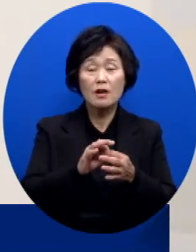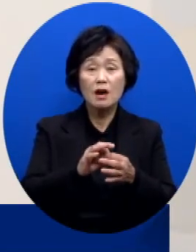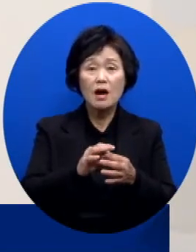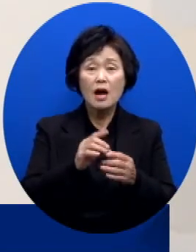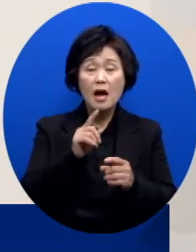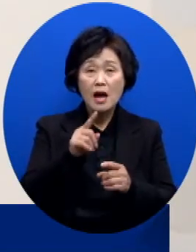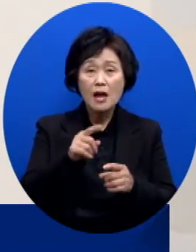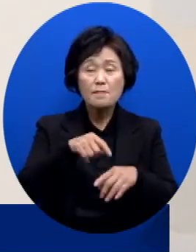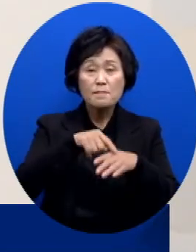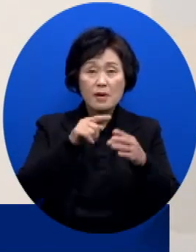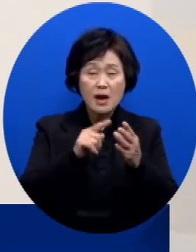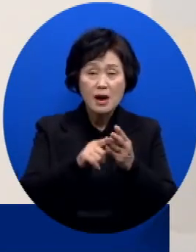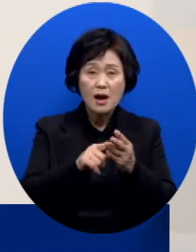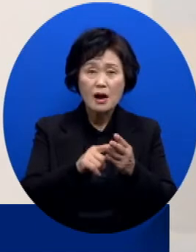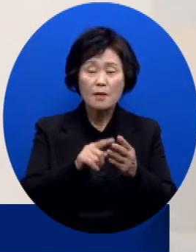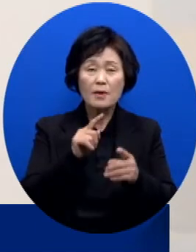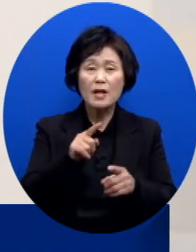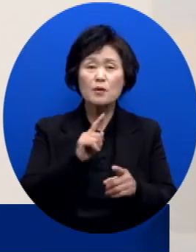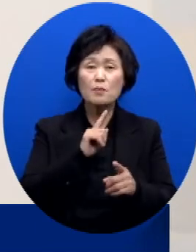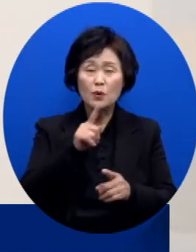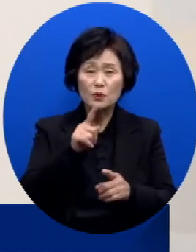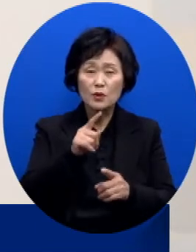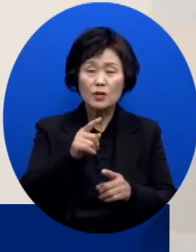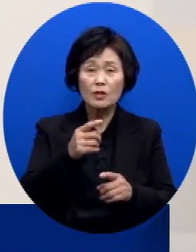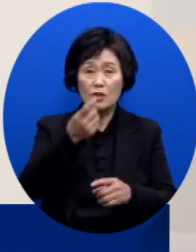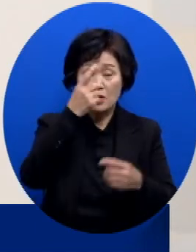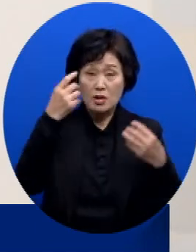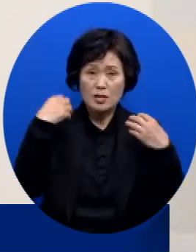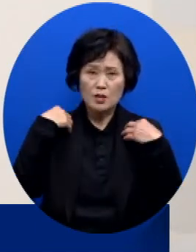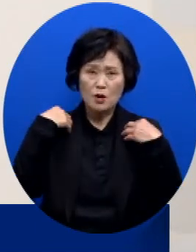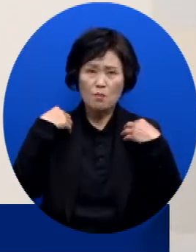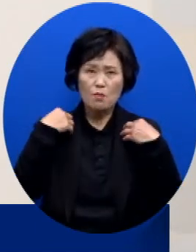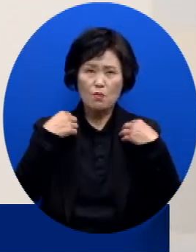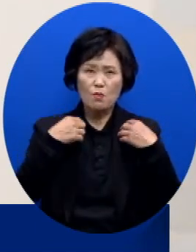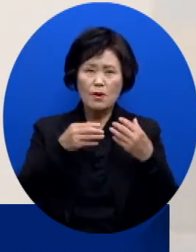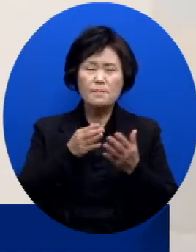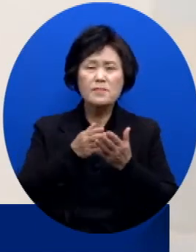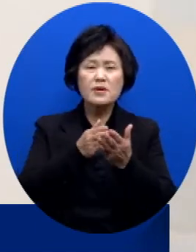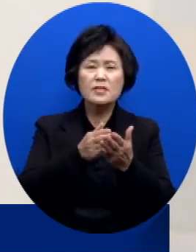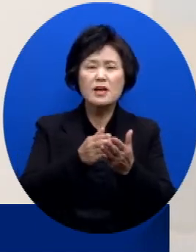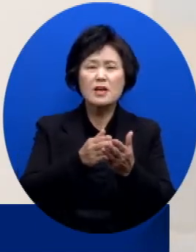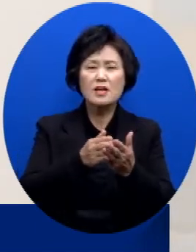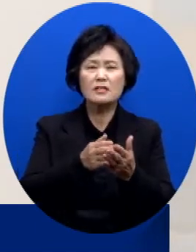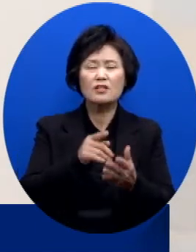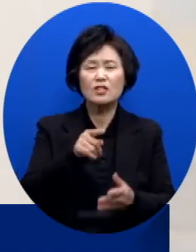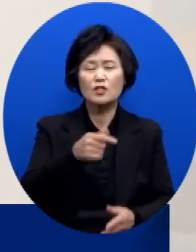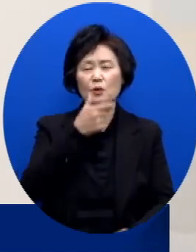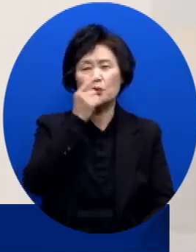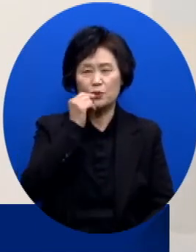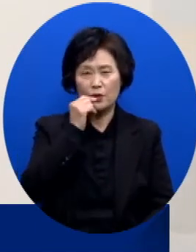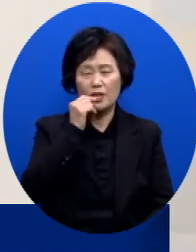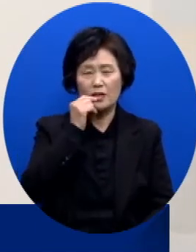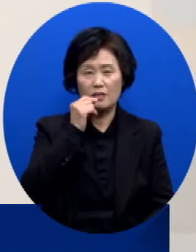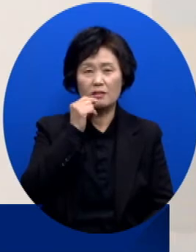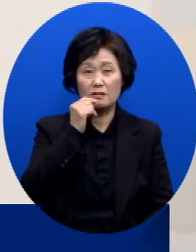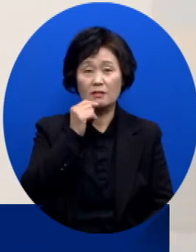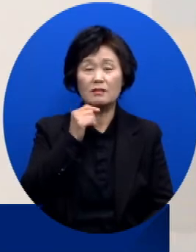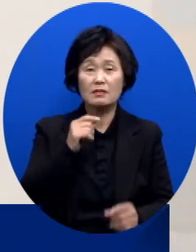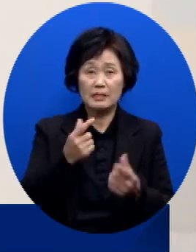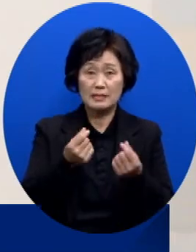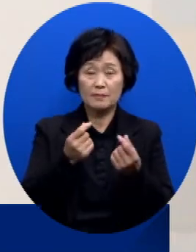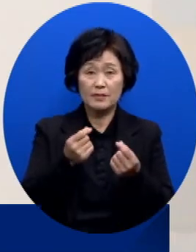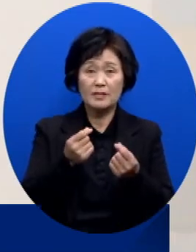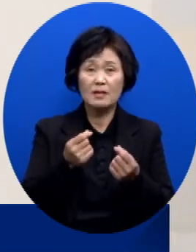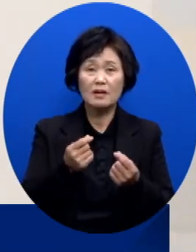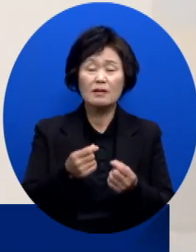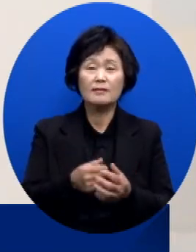목소리를 정부와 맞대응할 수 있는 것이 부족했다 하는 우리가 자인한